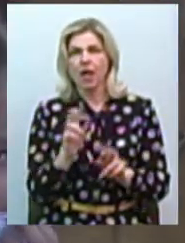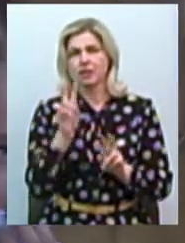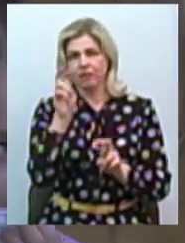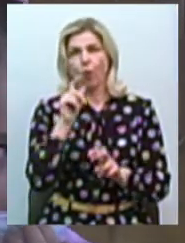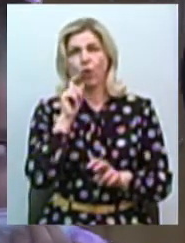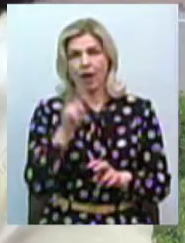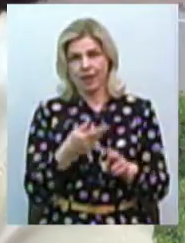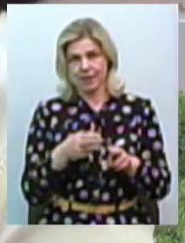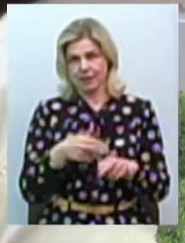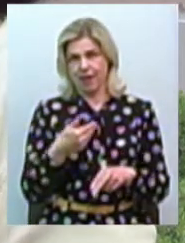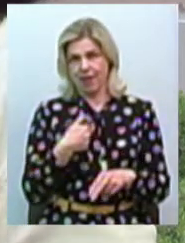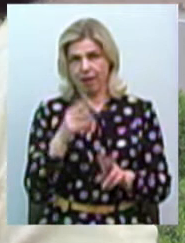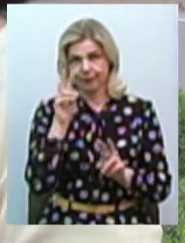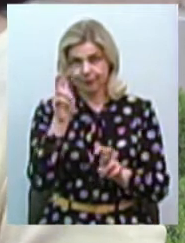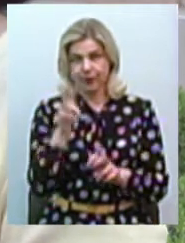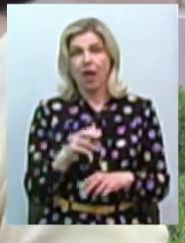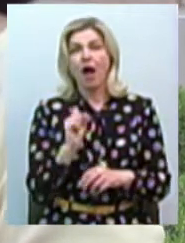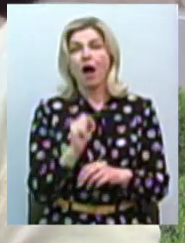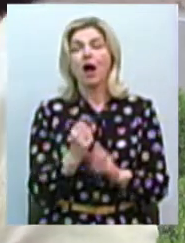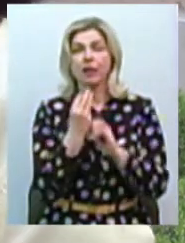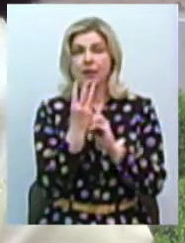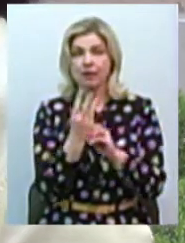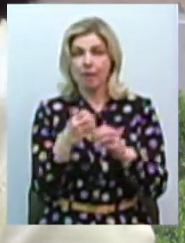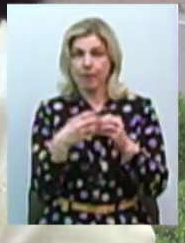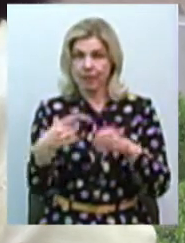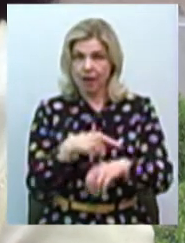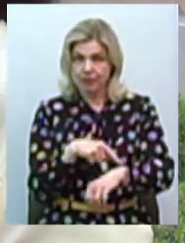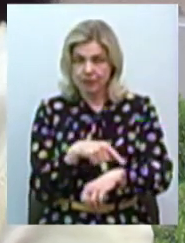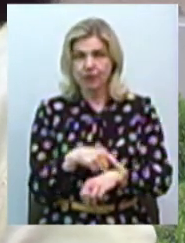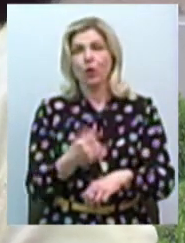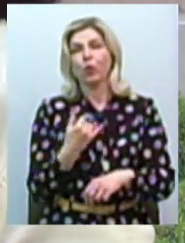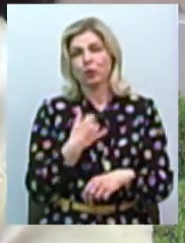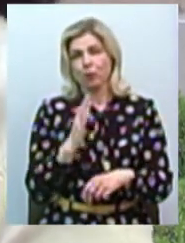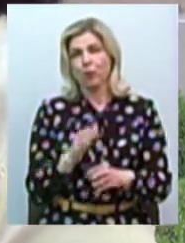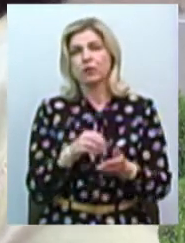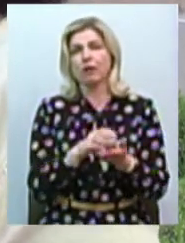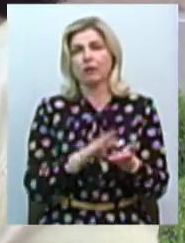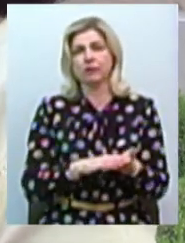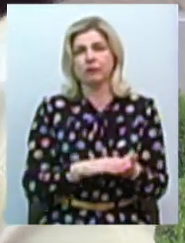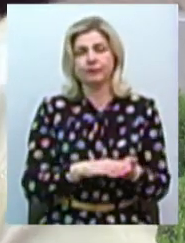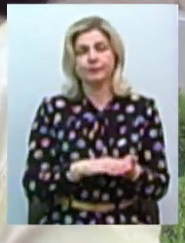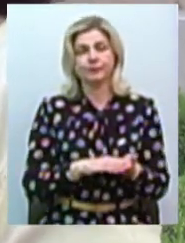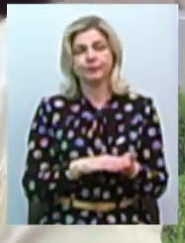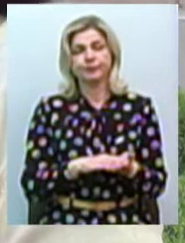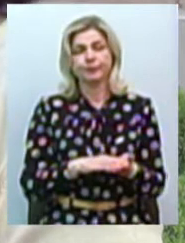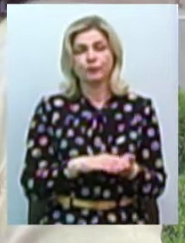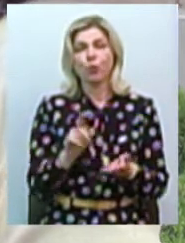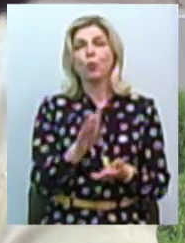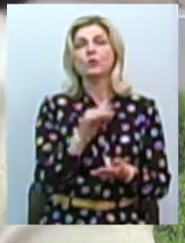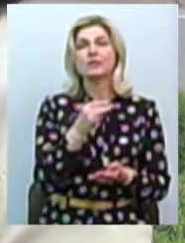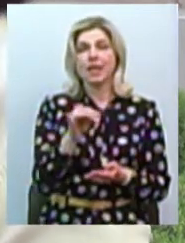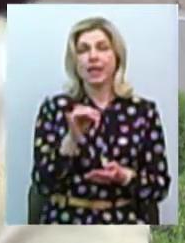я». Ну, а о 13:15 у нас буде запис до школи